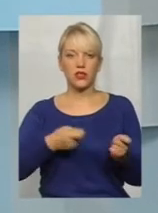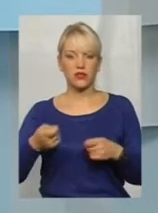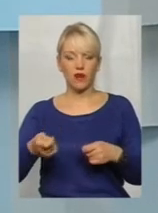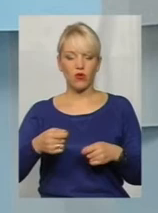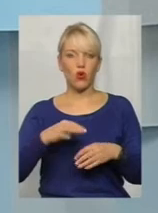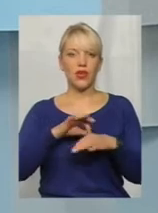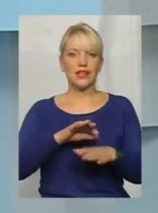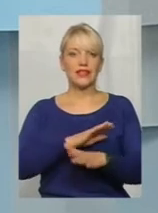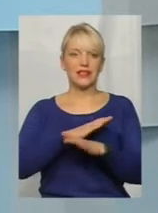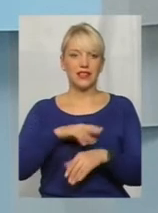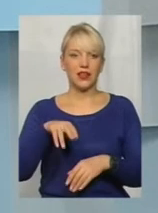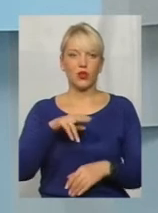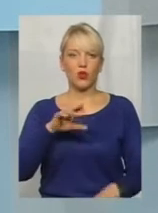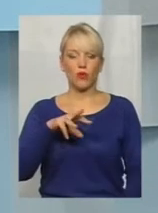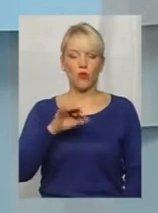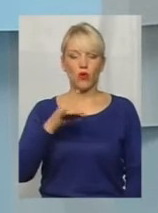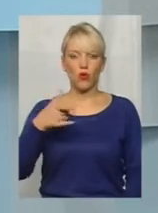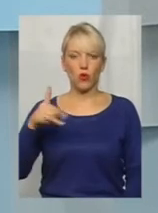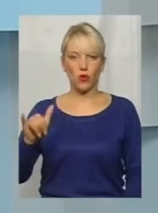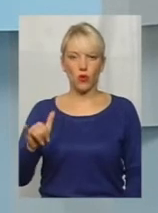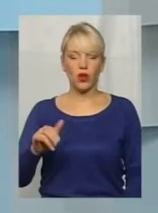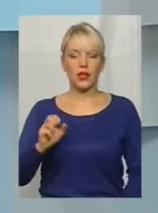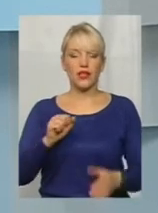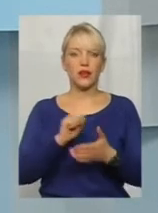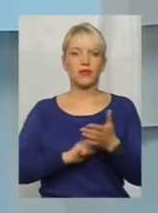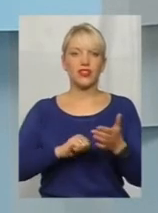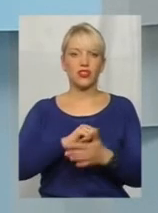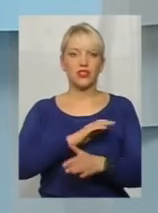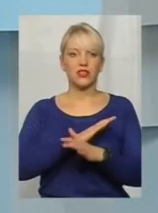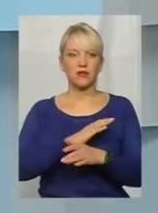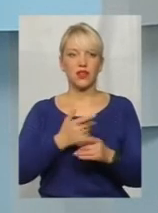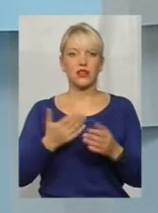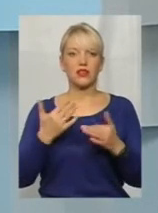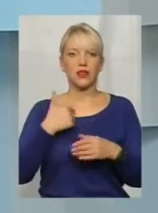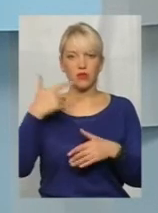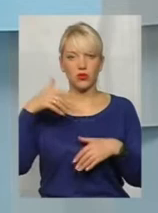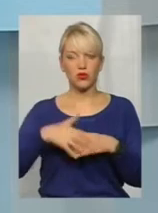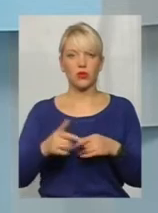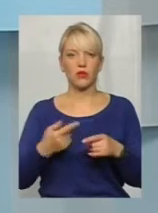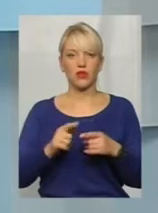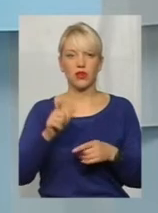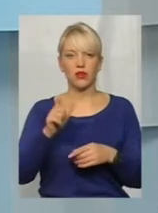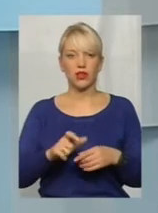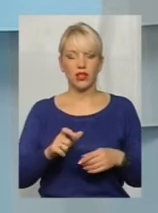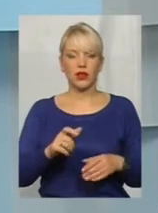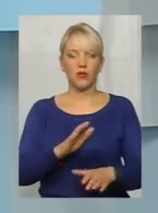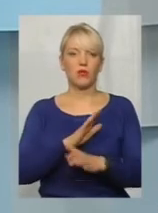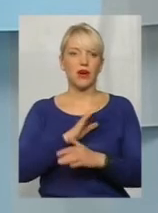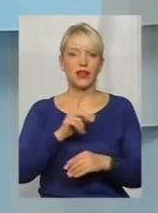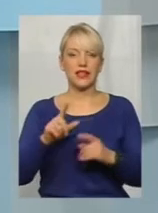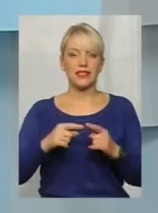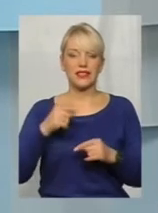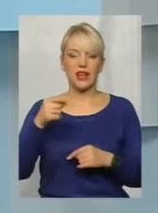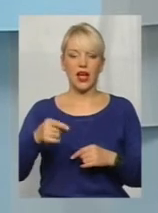і проведення дослідження причин смерті, оскільки, як ми зрозуміли з сюжету, дана особа померла поза місцем проживання, вона не